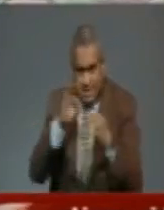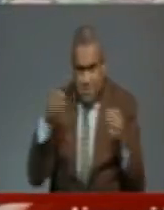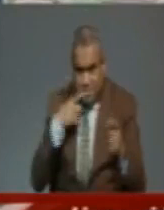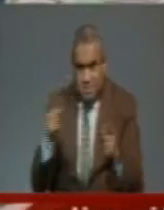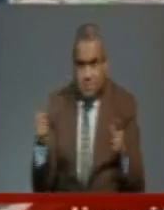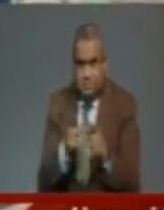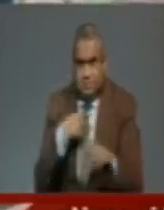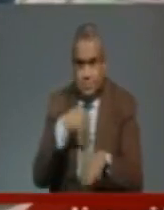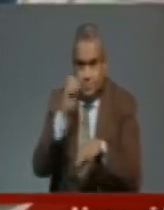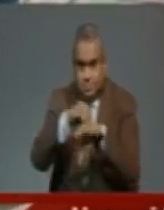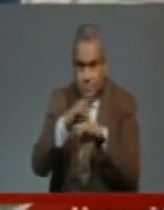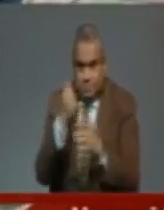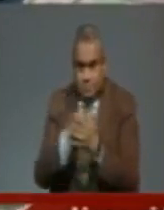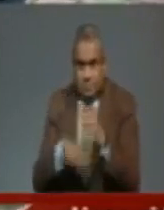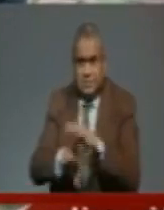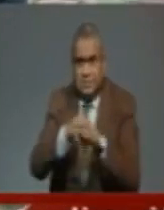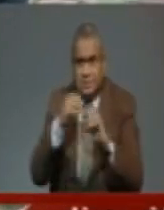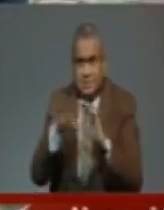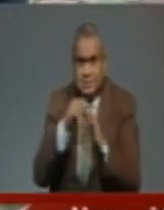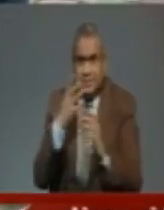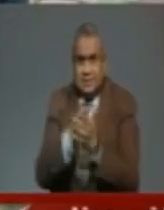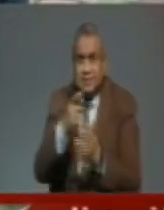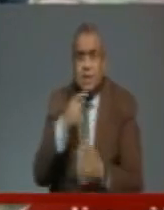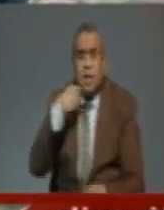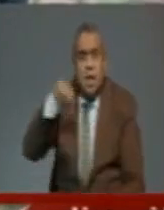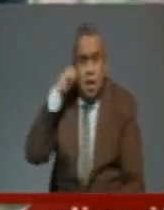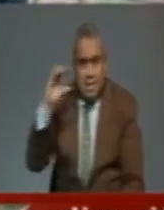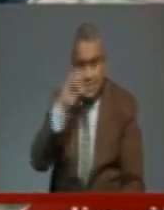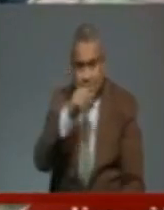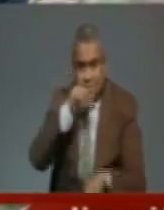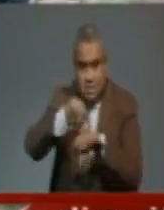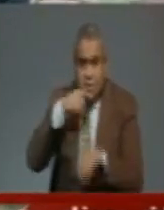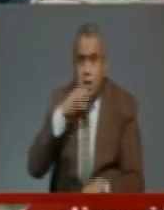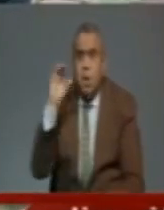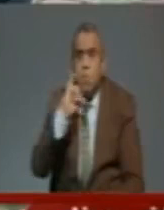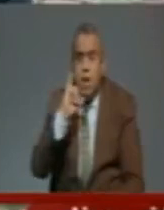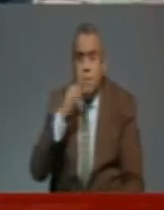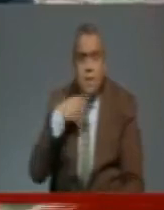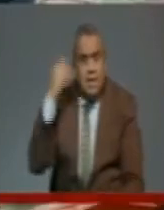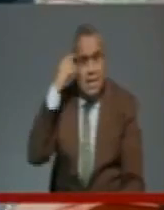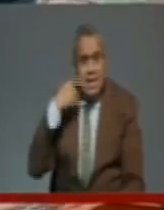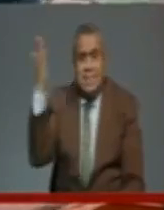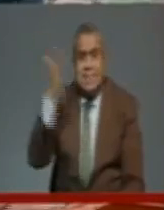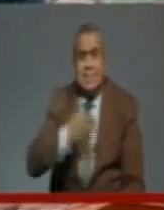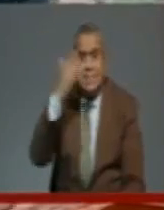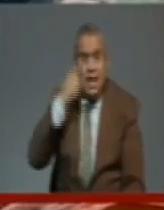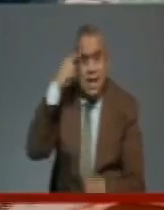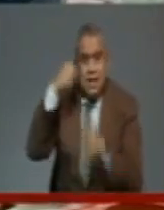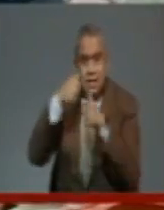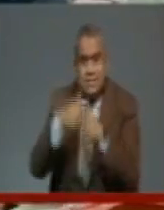على المستحدثات، لكن انا بيهمني اقول التاريخ. طب اقول التاريخ ليه؟ عشان تعرفوا